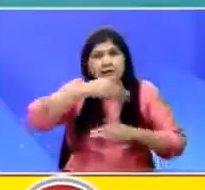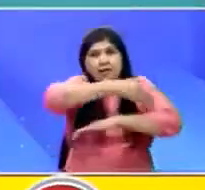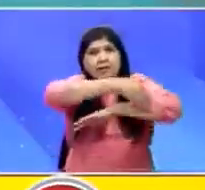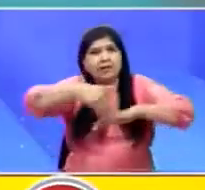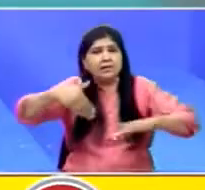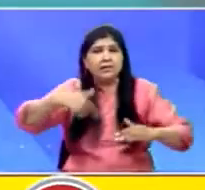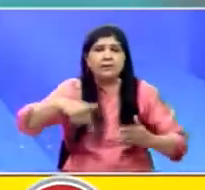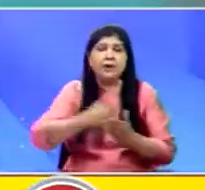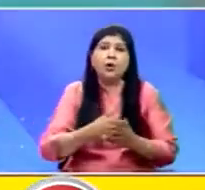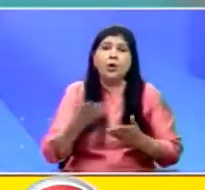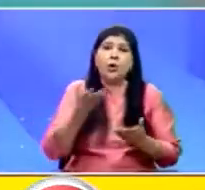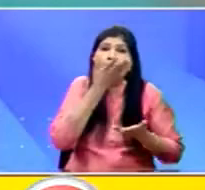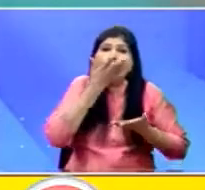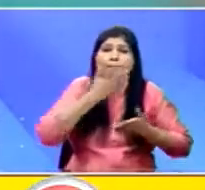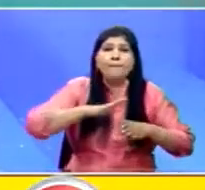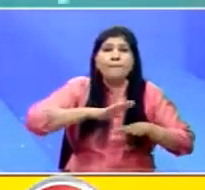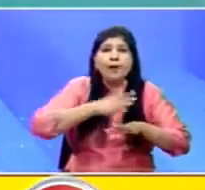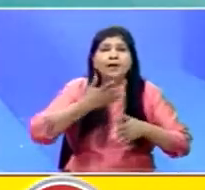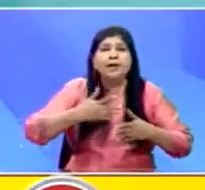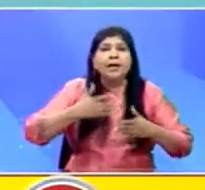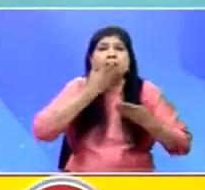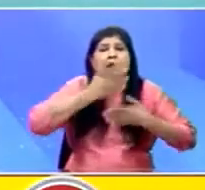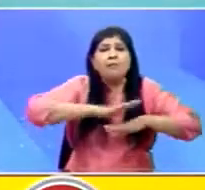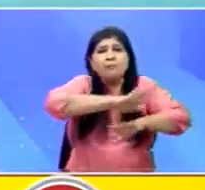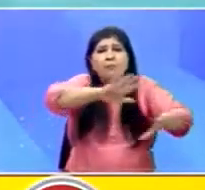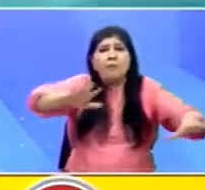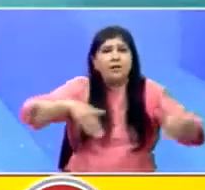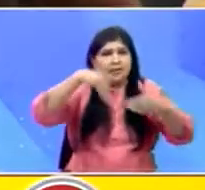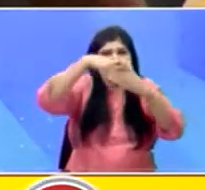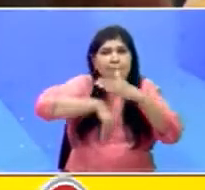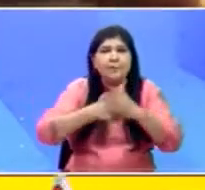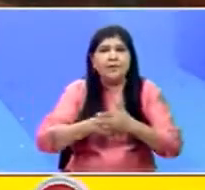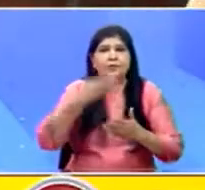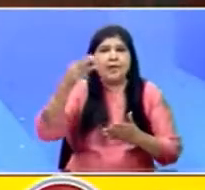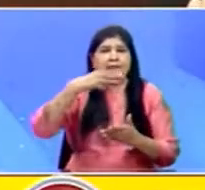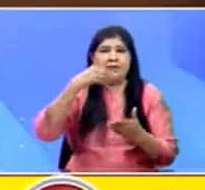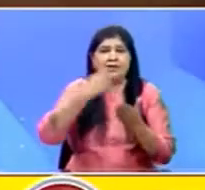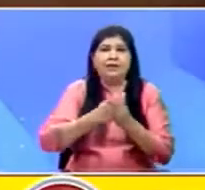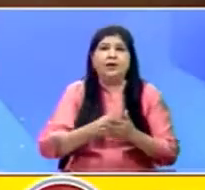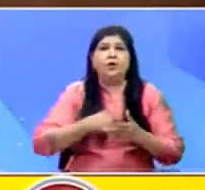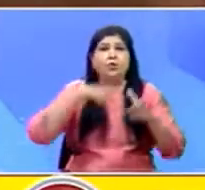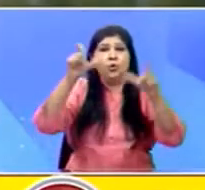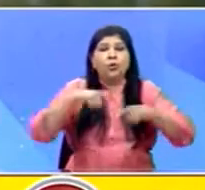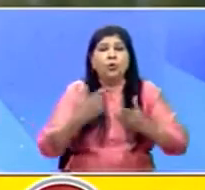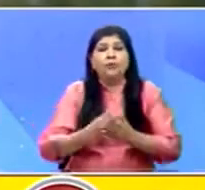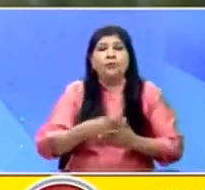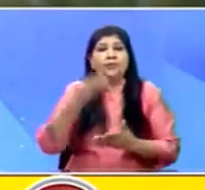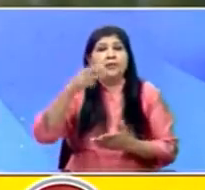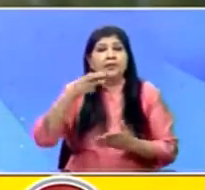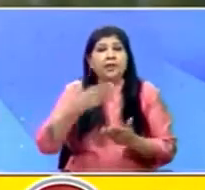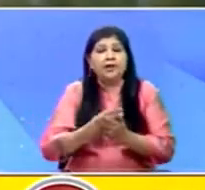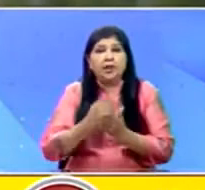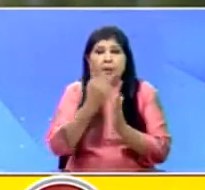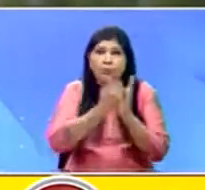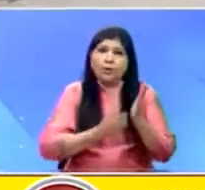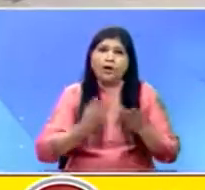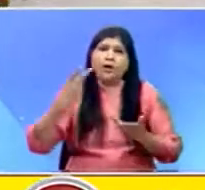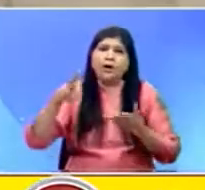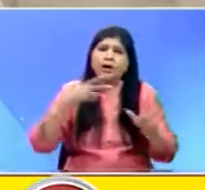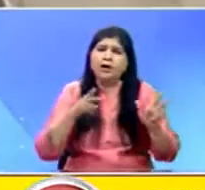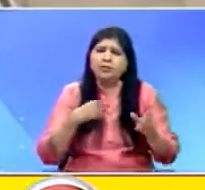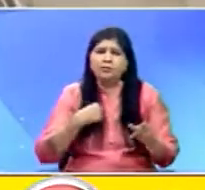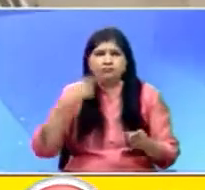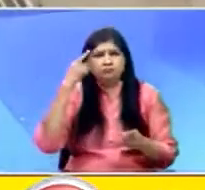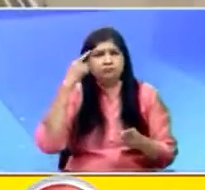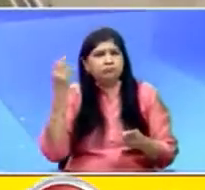और बीच समंदर में तिरंगा फहराया। लोगों ने तिरंगा अभियान के लिए अलग अलग